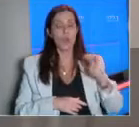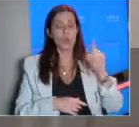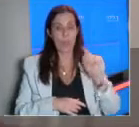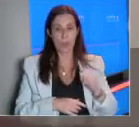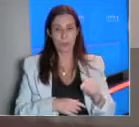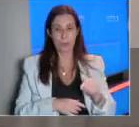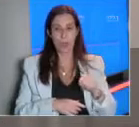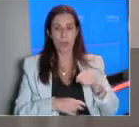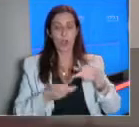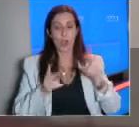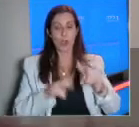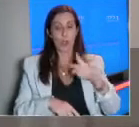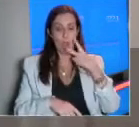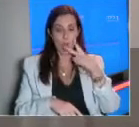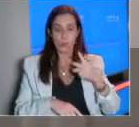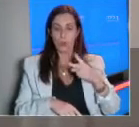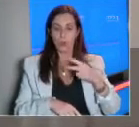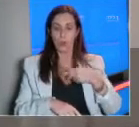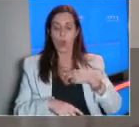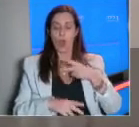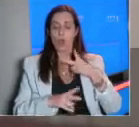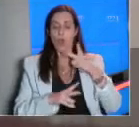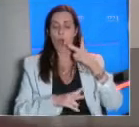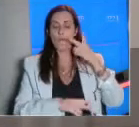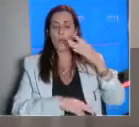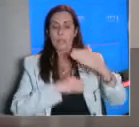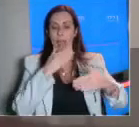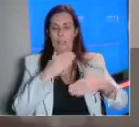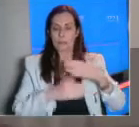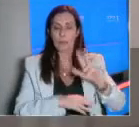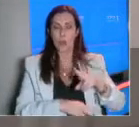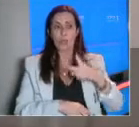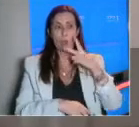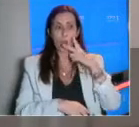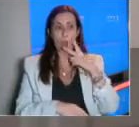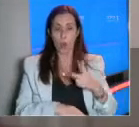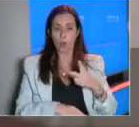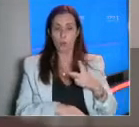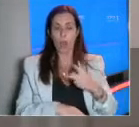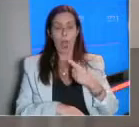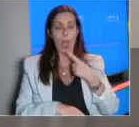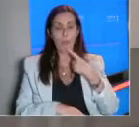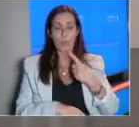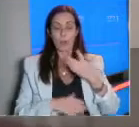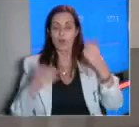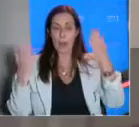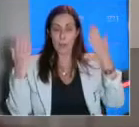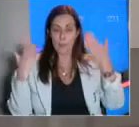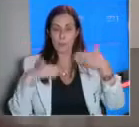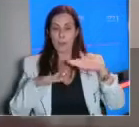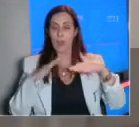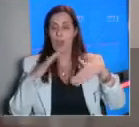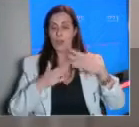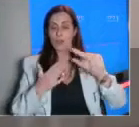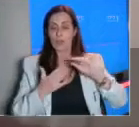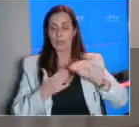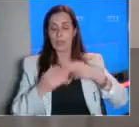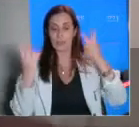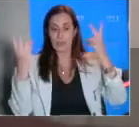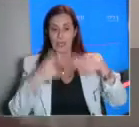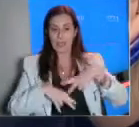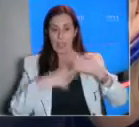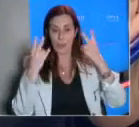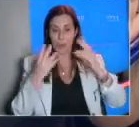מזה, אתה יכול לראות, אני קופץ קצת קדימה בלוח הזמנים, אבל אתה יכול לראות אמירות של מצרים אחרי שנחתם מזכר